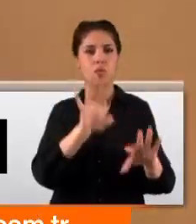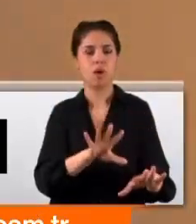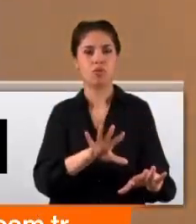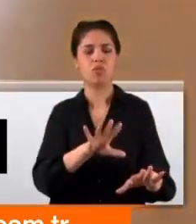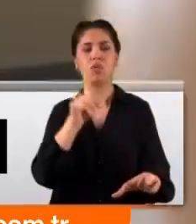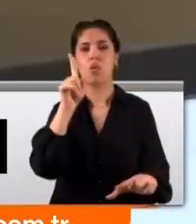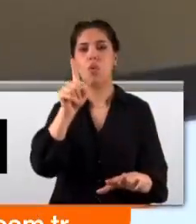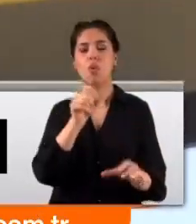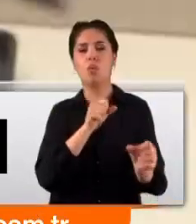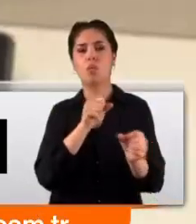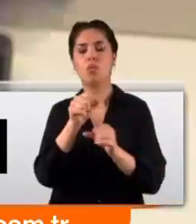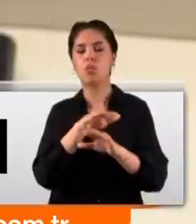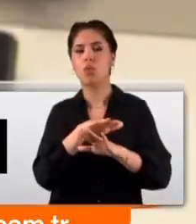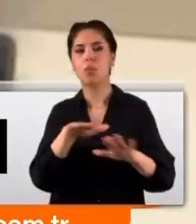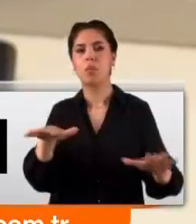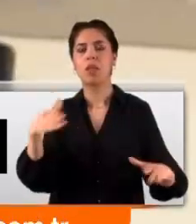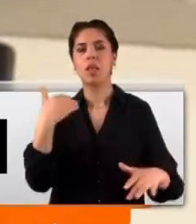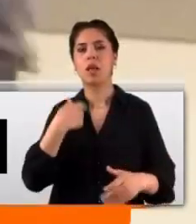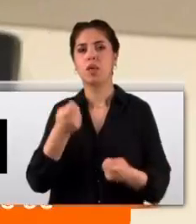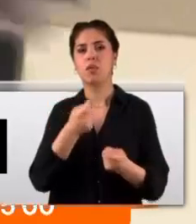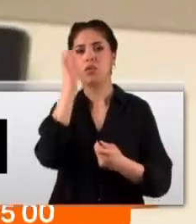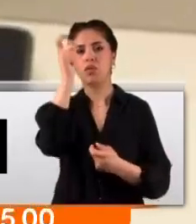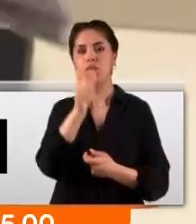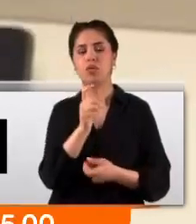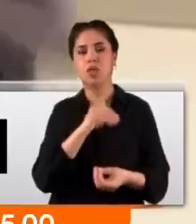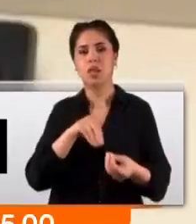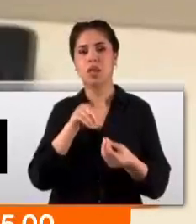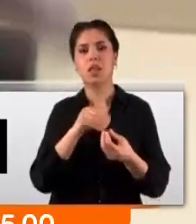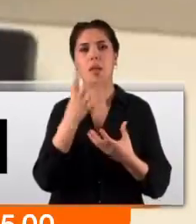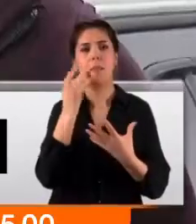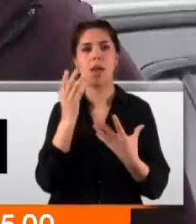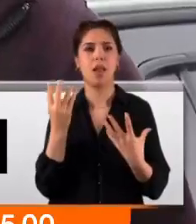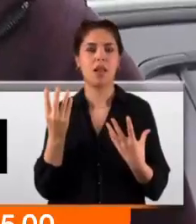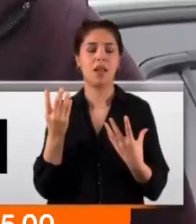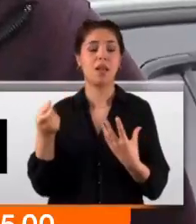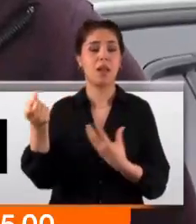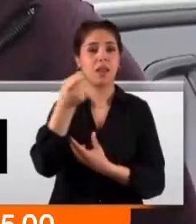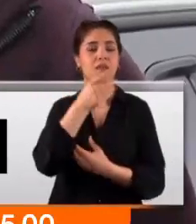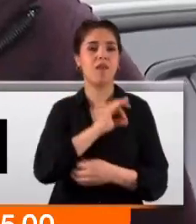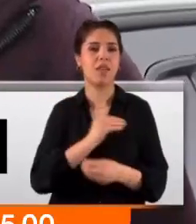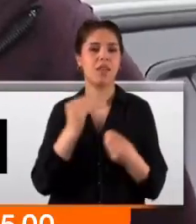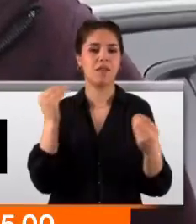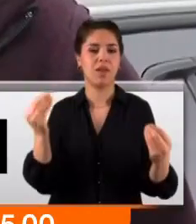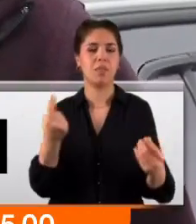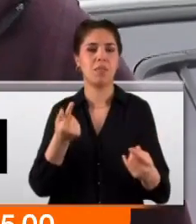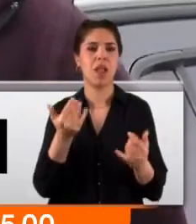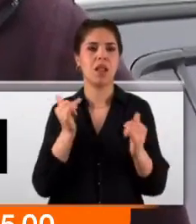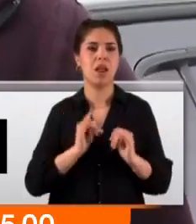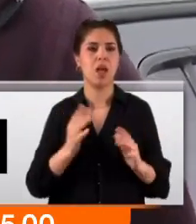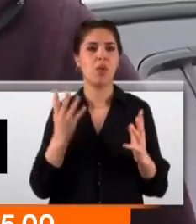o pazarlık masasında kamu işçisinin zamları belirleyici olacak. Bizi biraz rahatlatır tabii zam